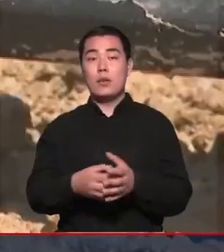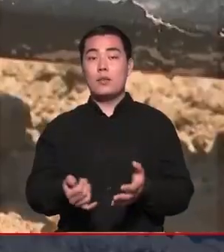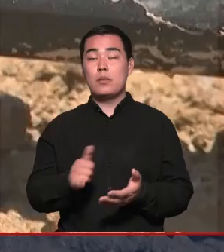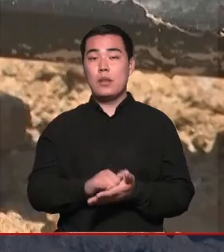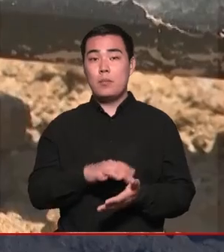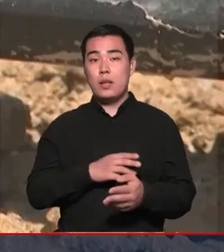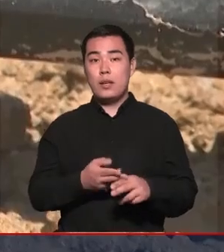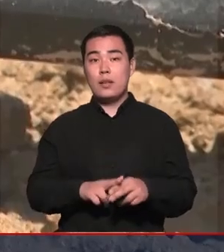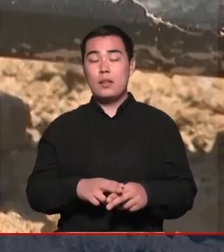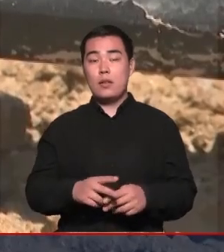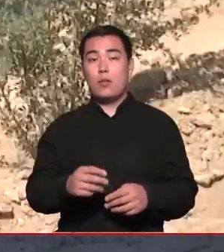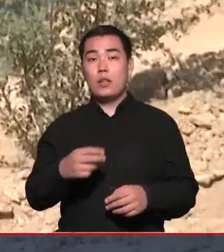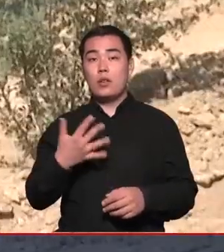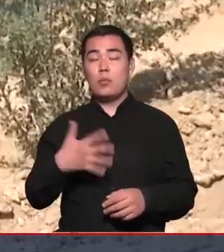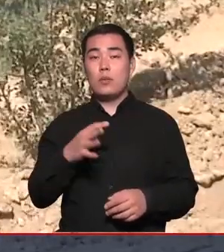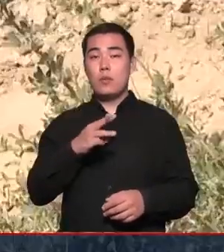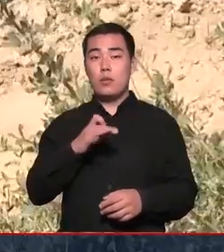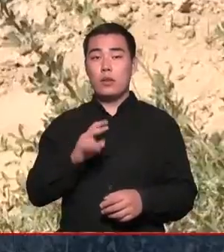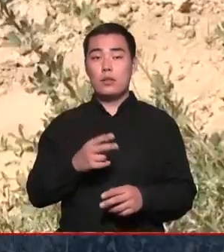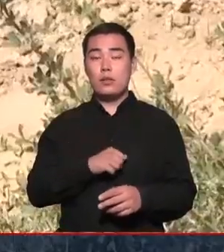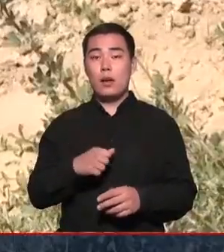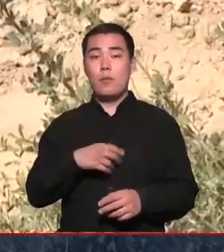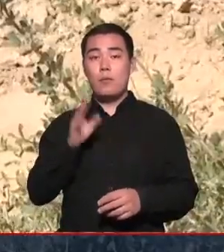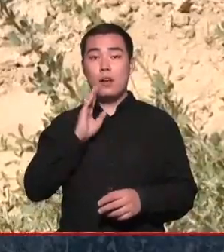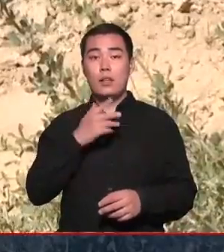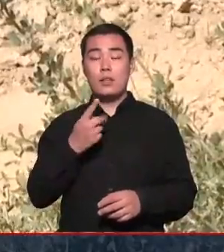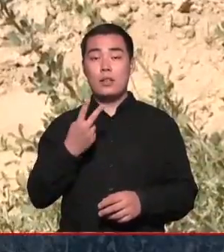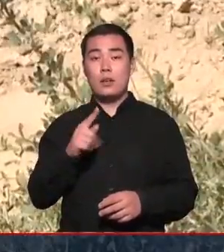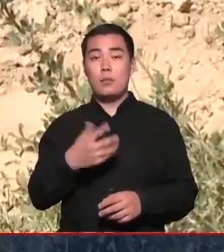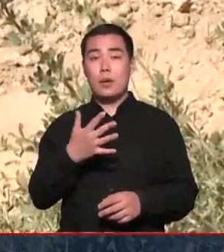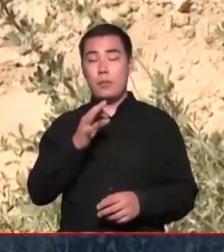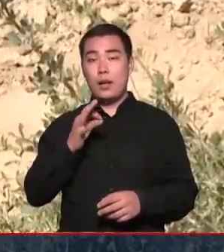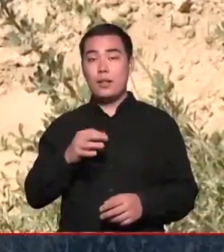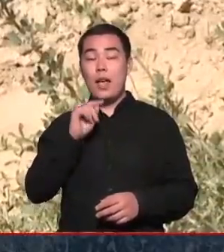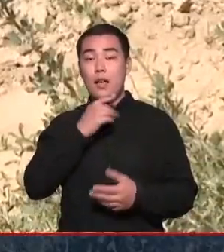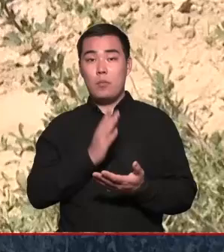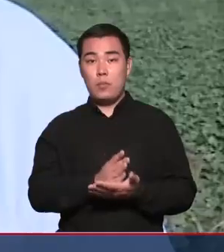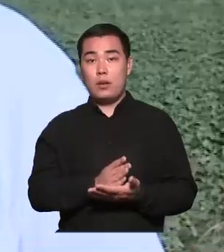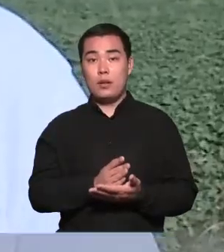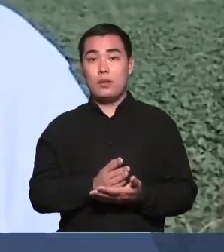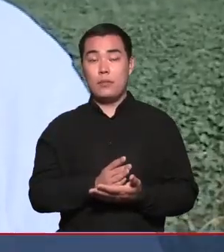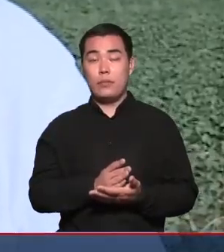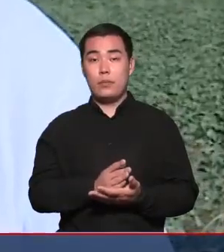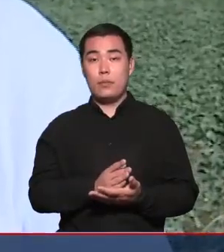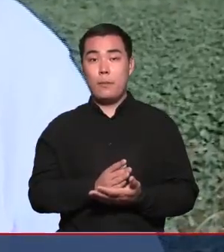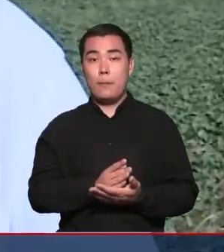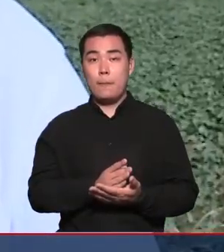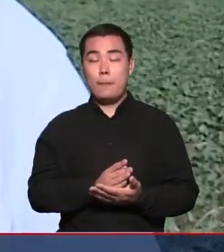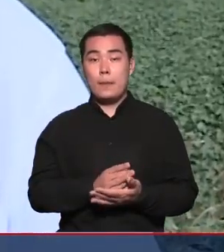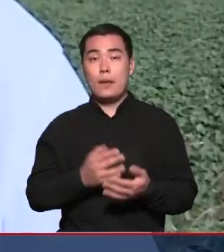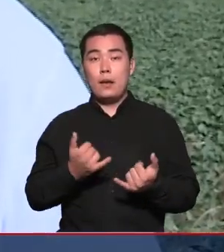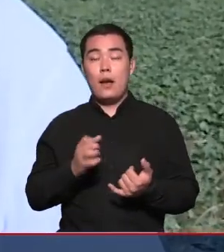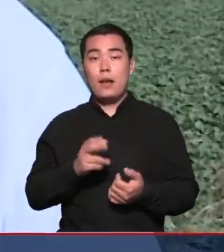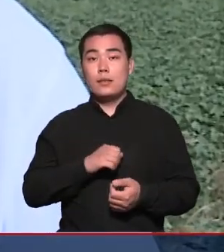берген. Айтуынша, 55 миллион теңгенің құрылғысы ағын суды 2,5%-ға үнемдейді. Бұда